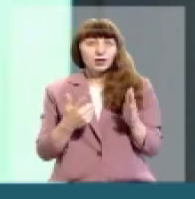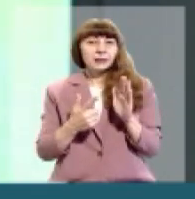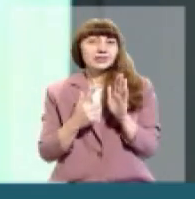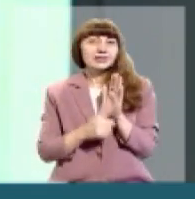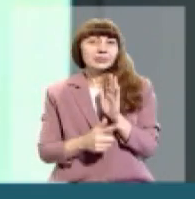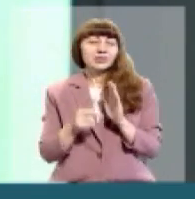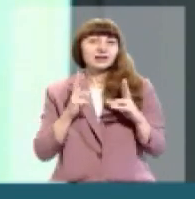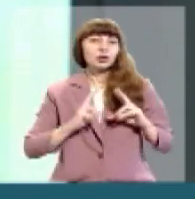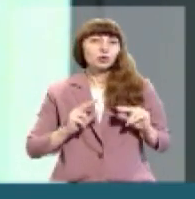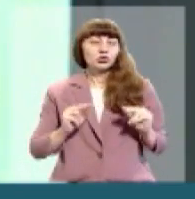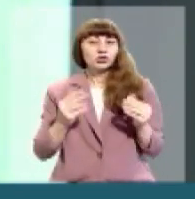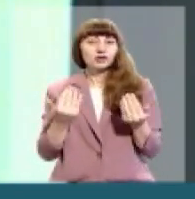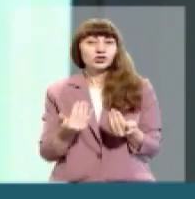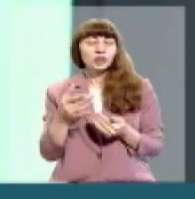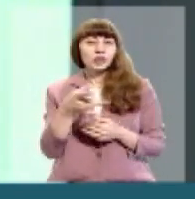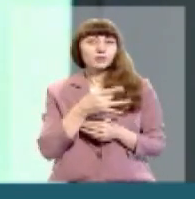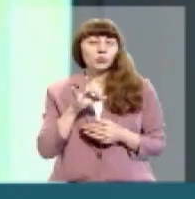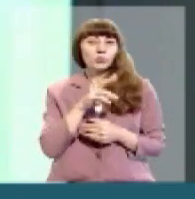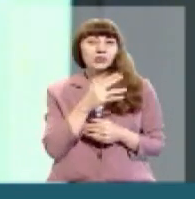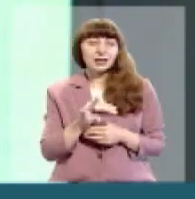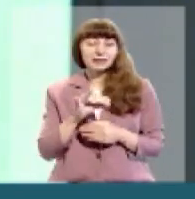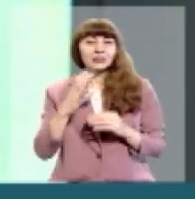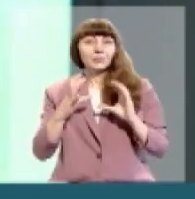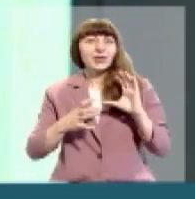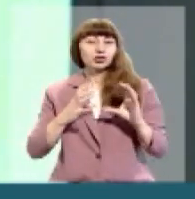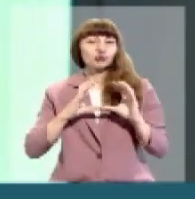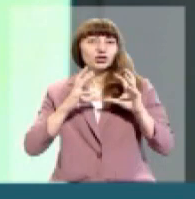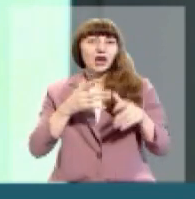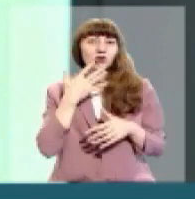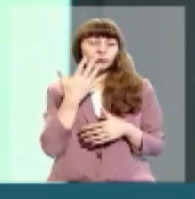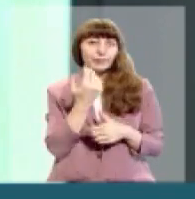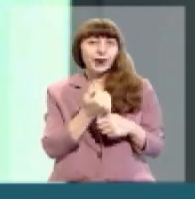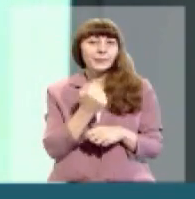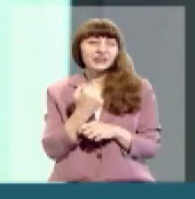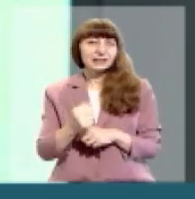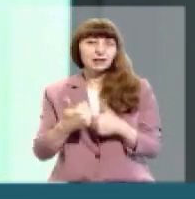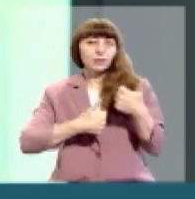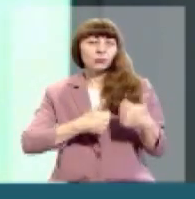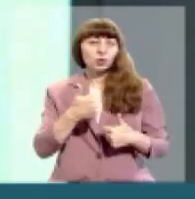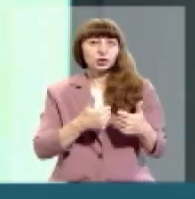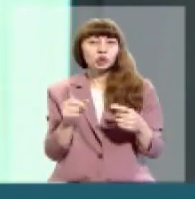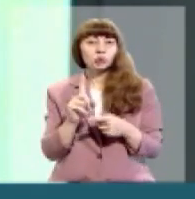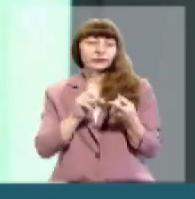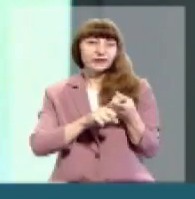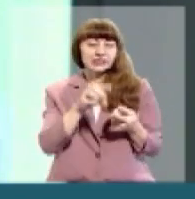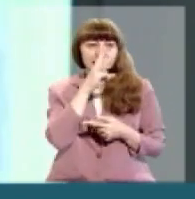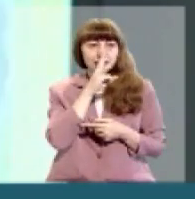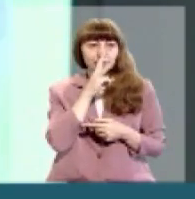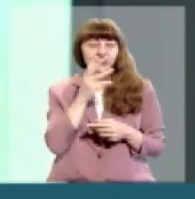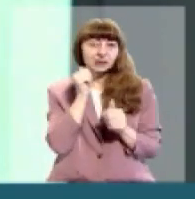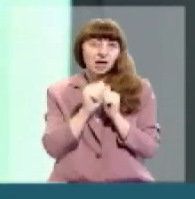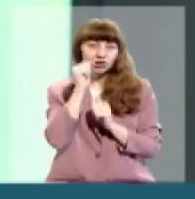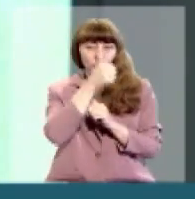әртүрлі байқауларда республикалық, халықаралық жеңімпаздар болды. Ал жалақыға келетін болсақ, жылма-жыл өсіп жатыр. Біздің